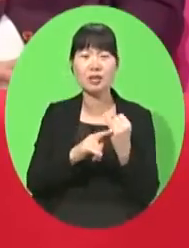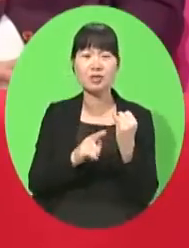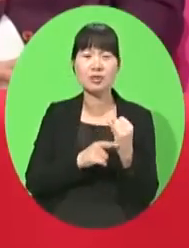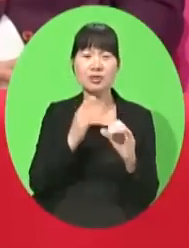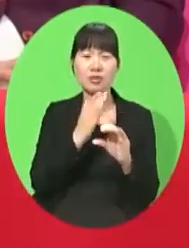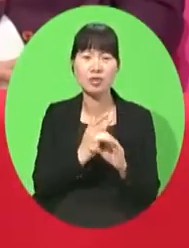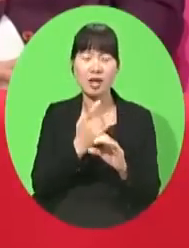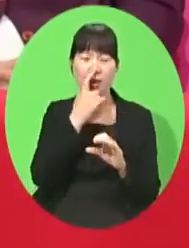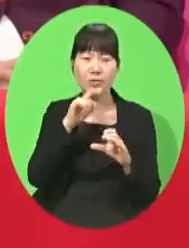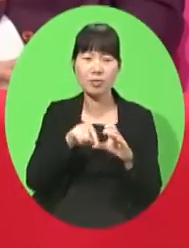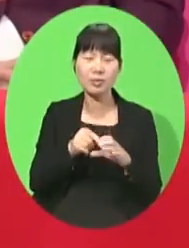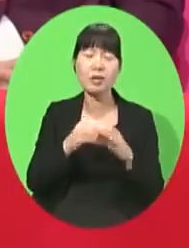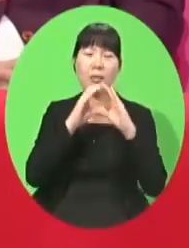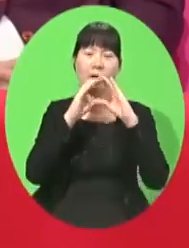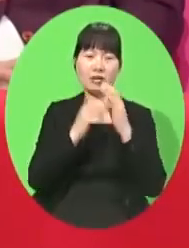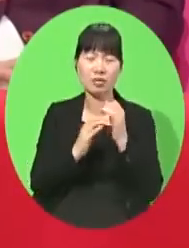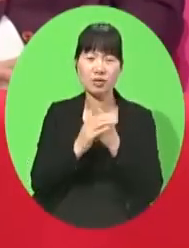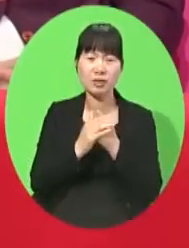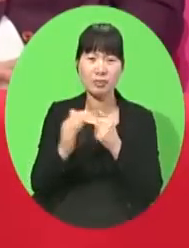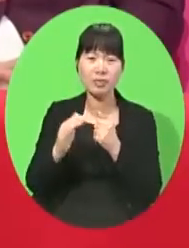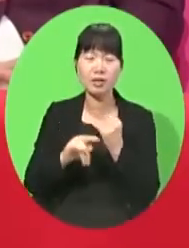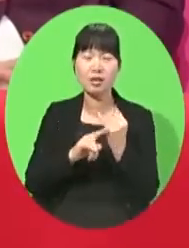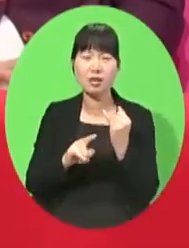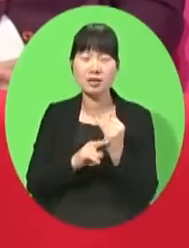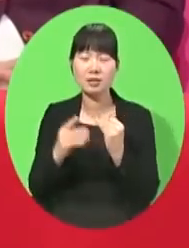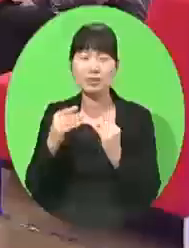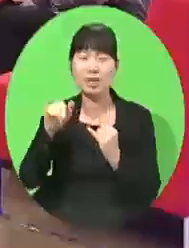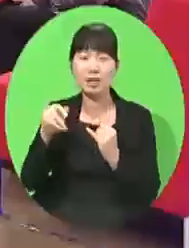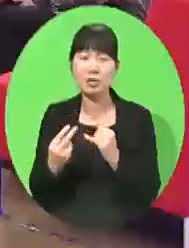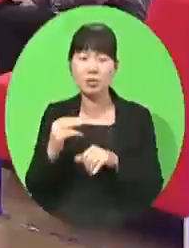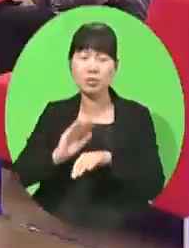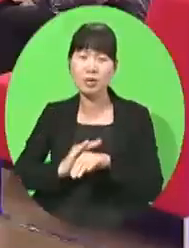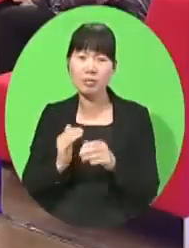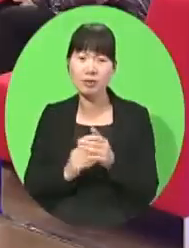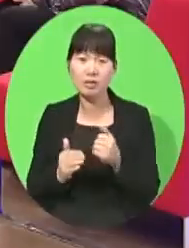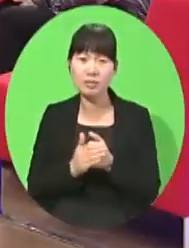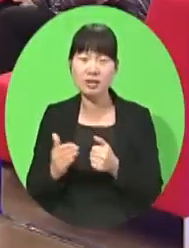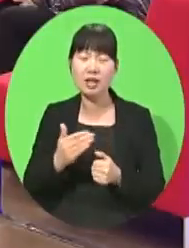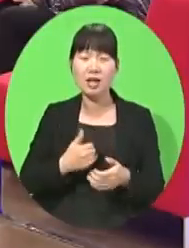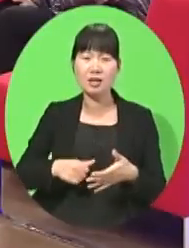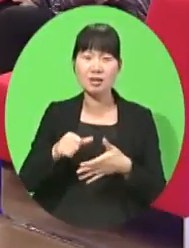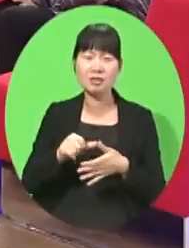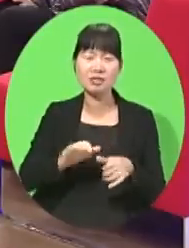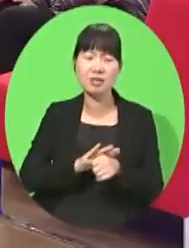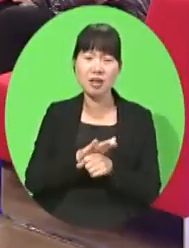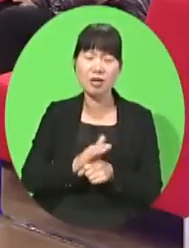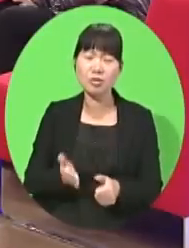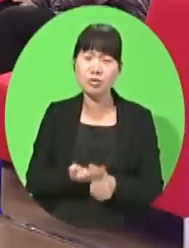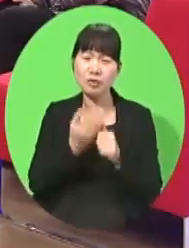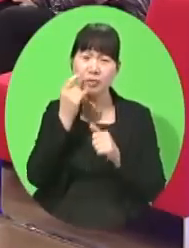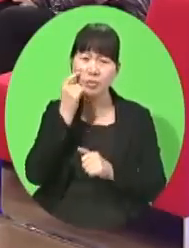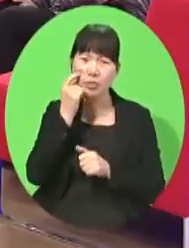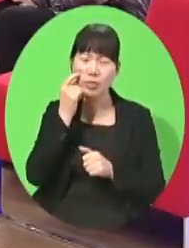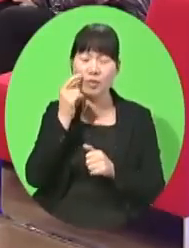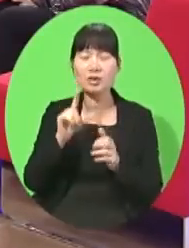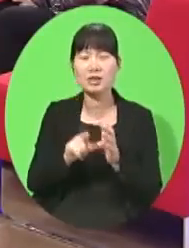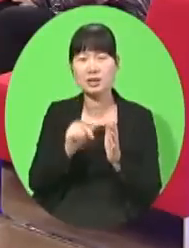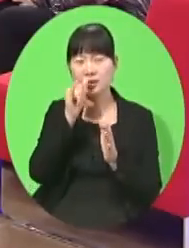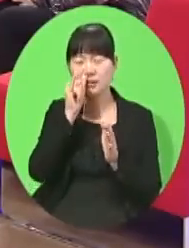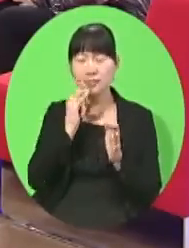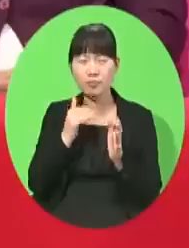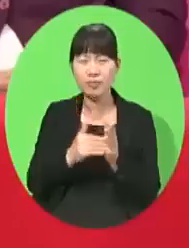중에 커피를 마셔서 그런가, 아니면 태교를 잘 못해서 그런가, 아이를 사랑으로 못 키웠나, 이런 시기가